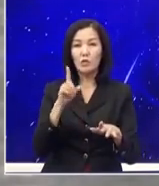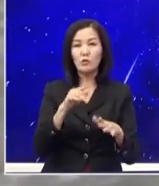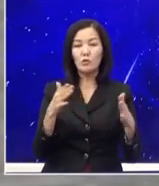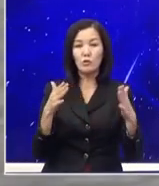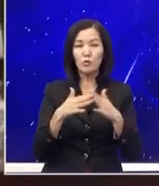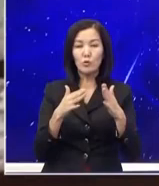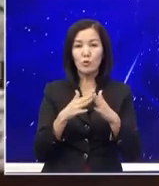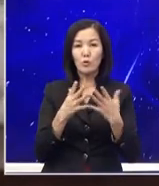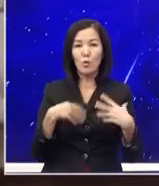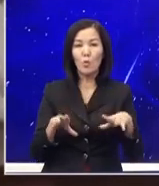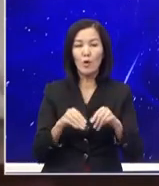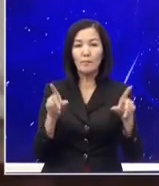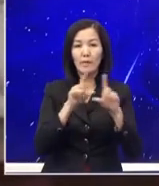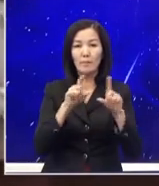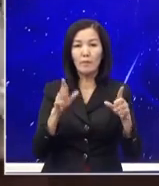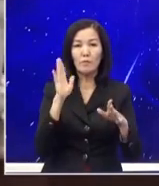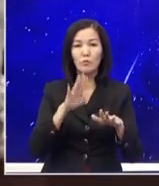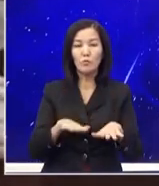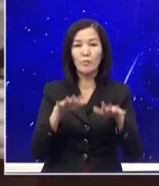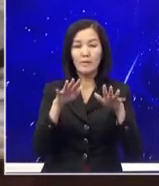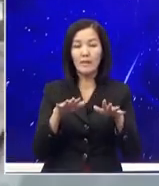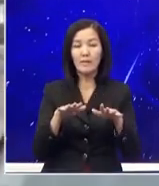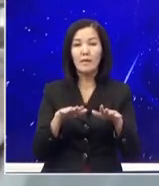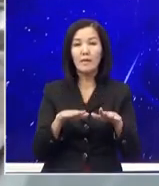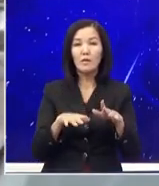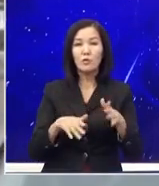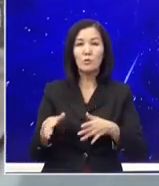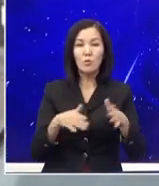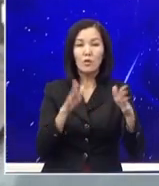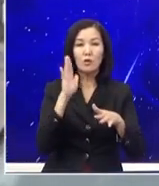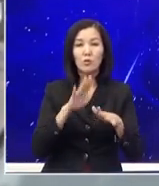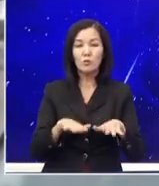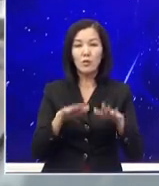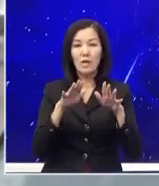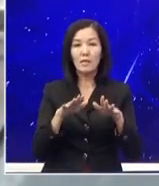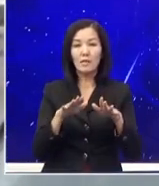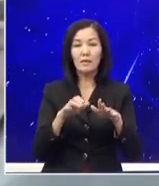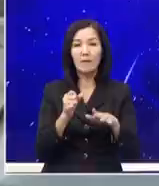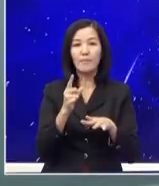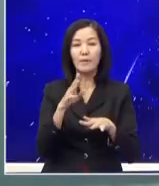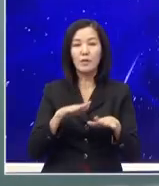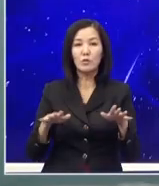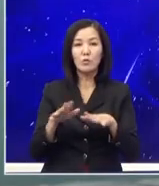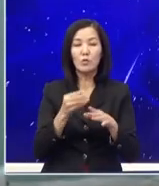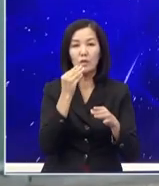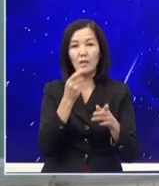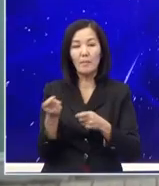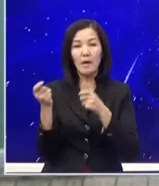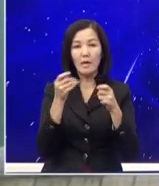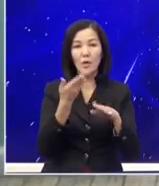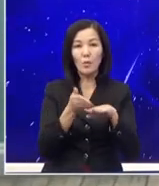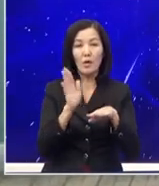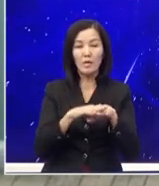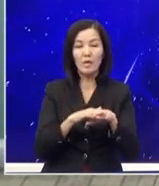мен қоғамдық мекемелерді су басқан. Сонымен қатар жолдарды су шайып кеткендіктен бірнеше өңірлерге азық-түлік жеткізілмей